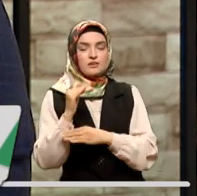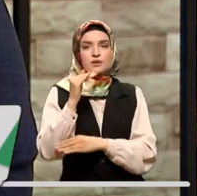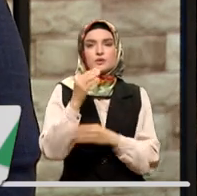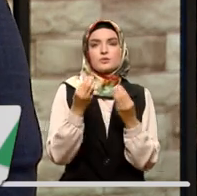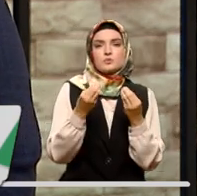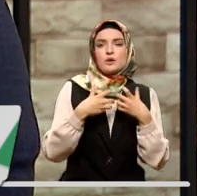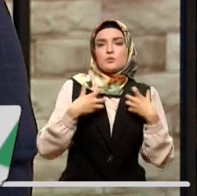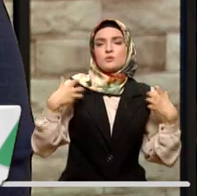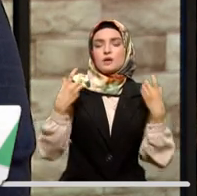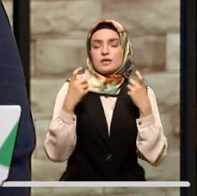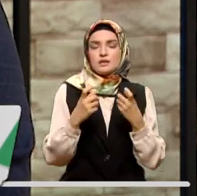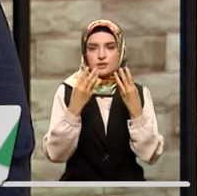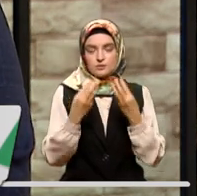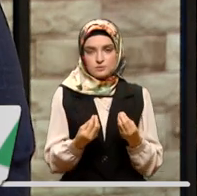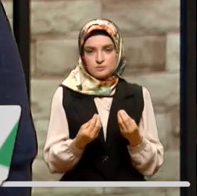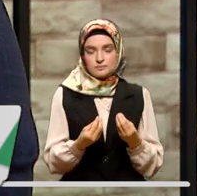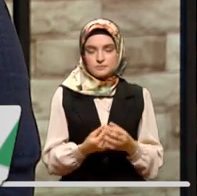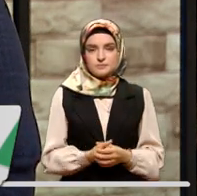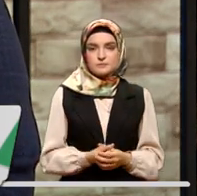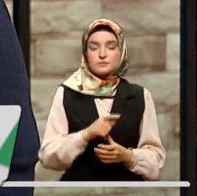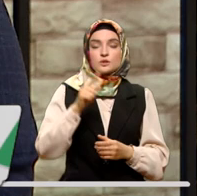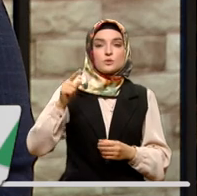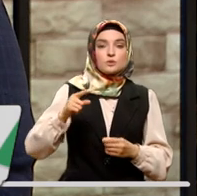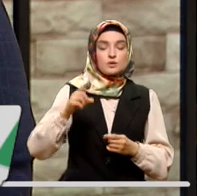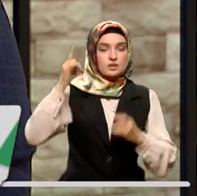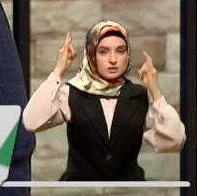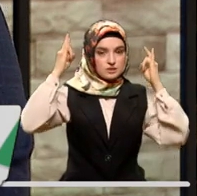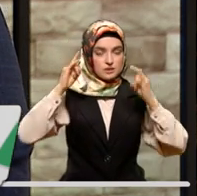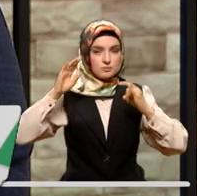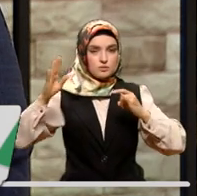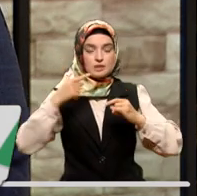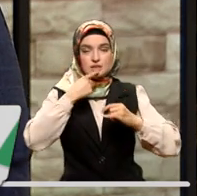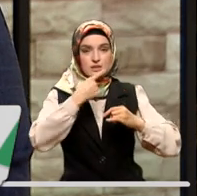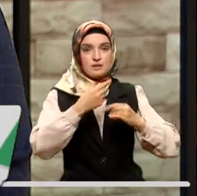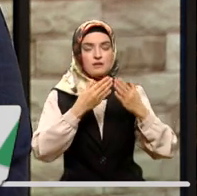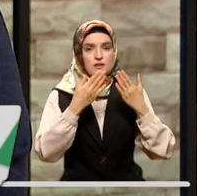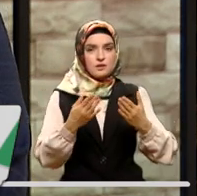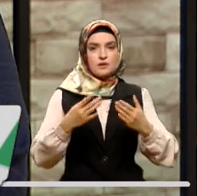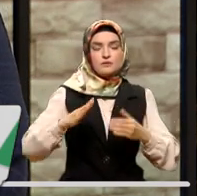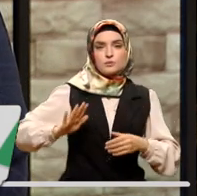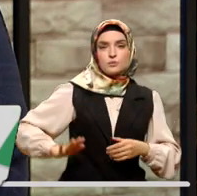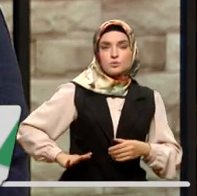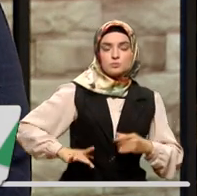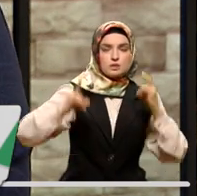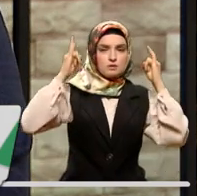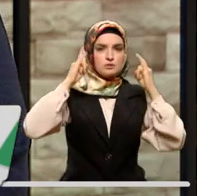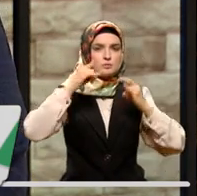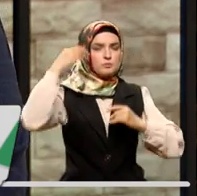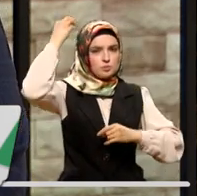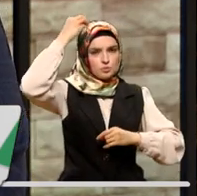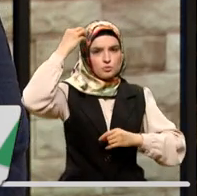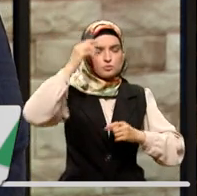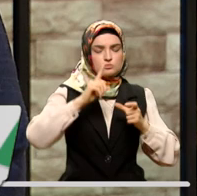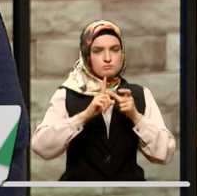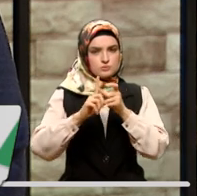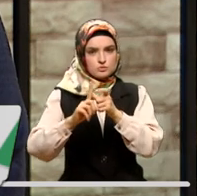güvenli bir yer olacak. Ve biz çocuğu camiye gönderdiğimiz zaman diyeceğiz ki, evet çocuğum camide bir hocanın